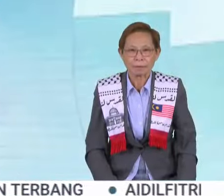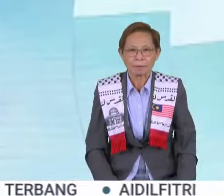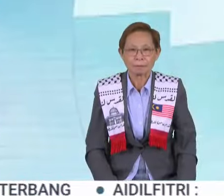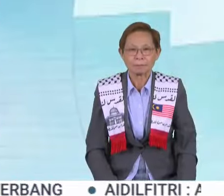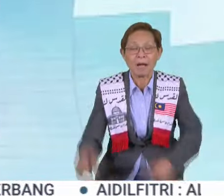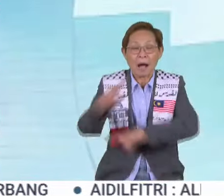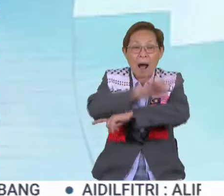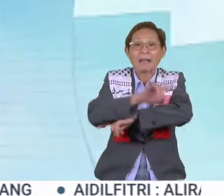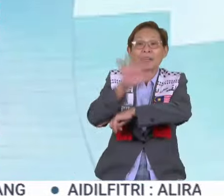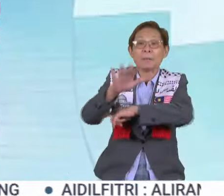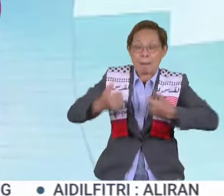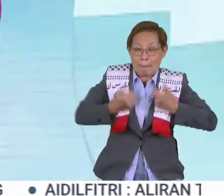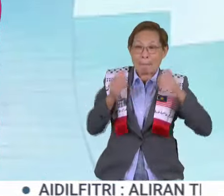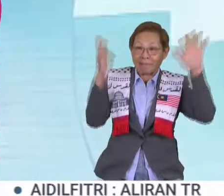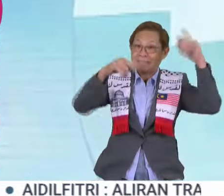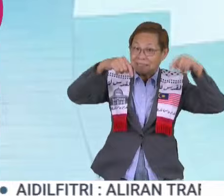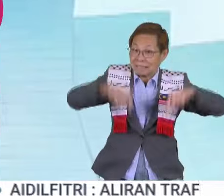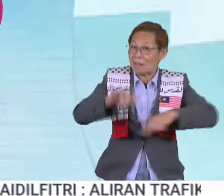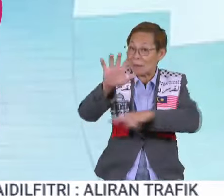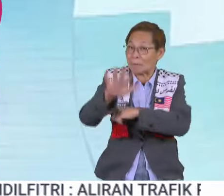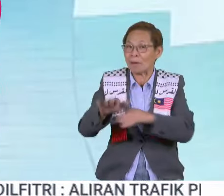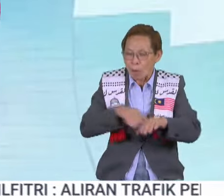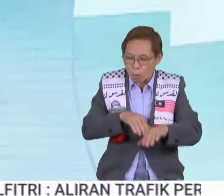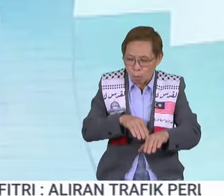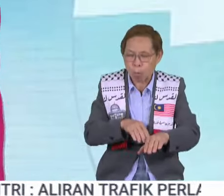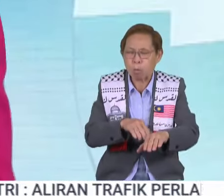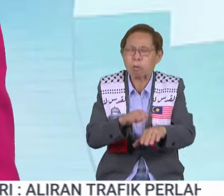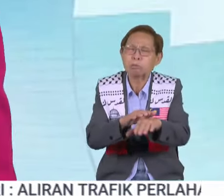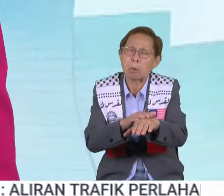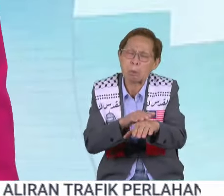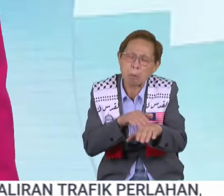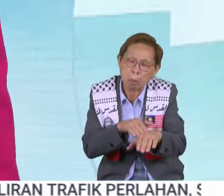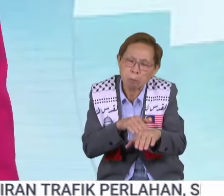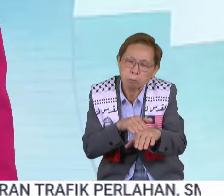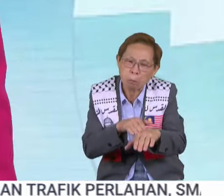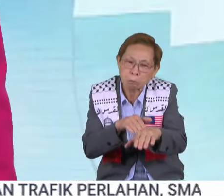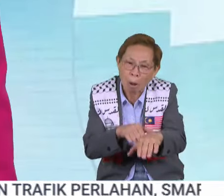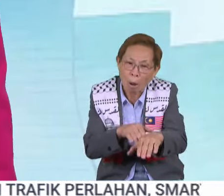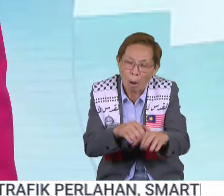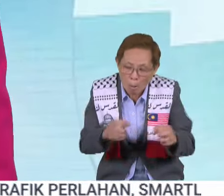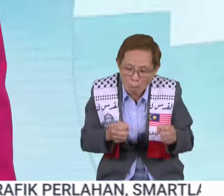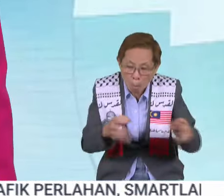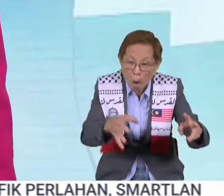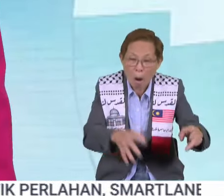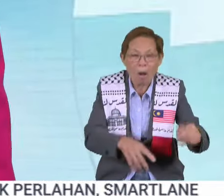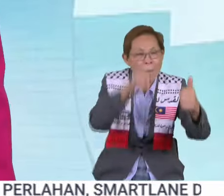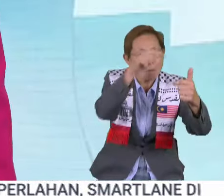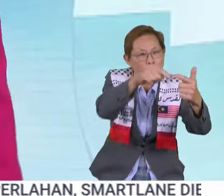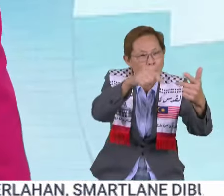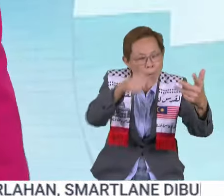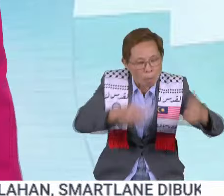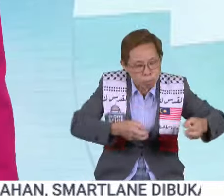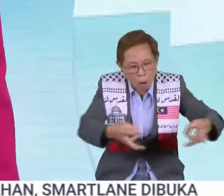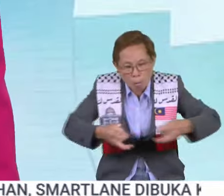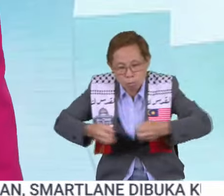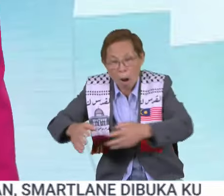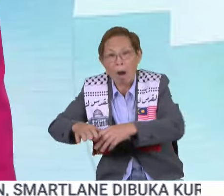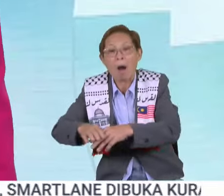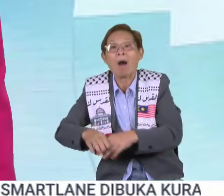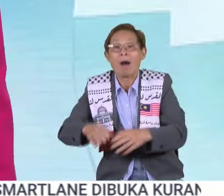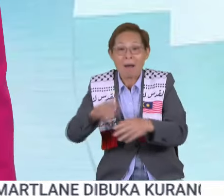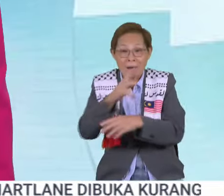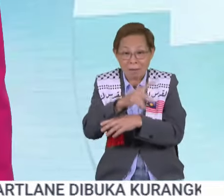Saudara, hari kelima Aidilfitri, aliran trafik masih perlahan di beberapa lebuh raya seluruh negara. Ini berikutan orang ramai sudah mula